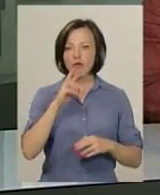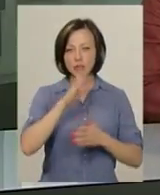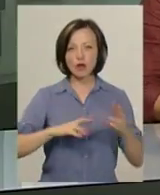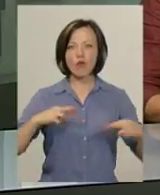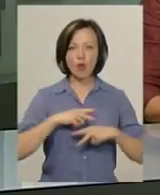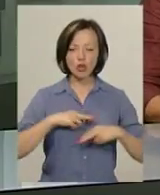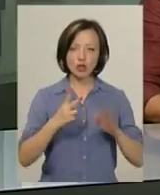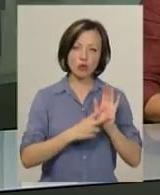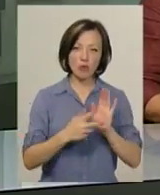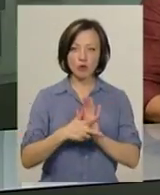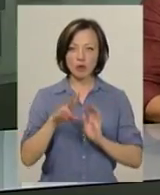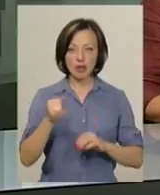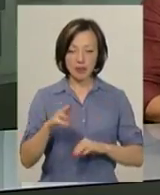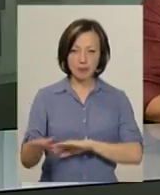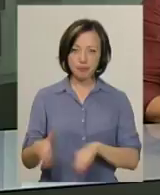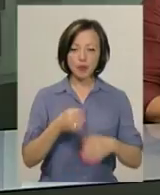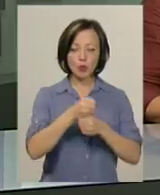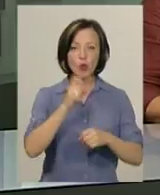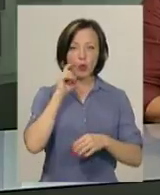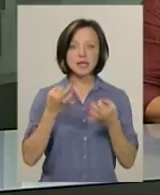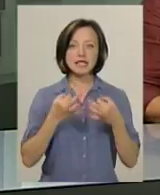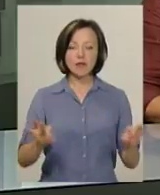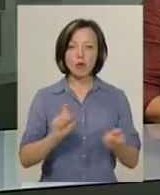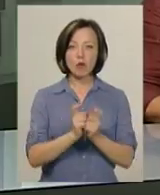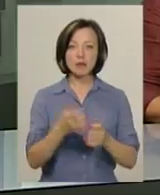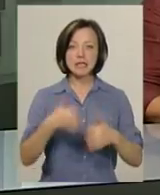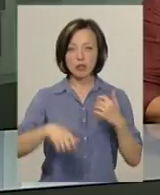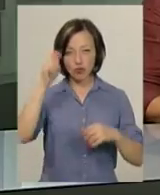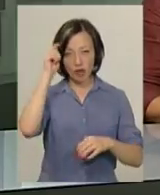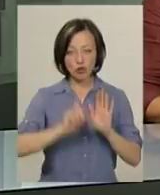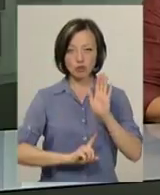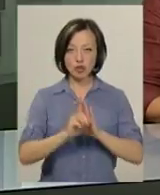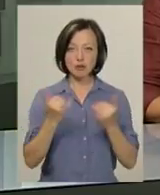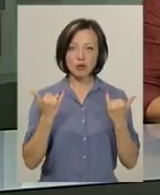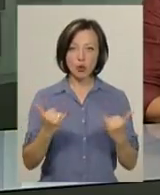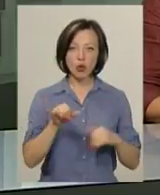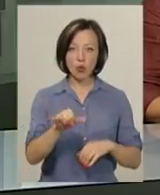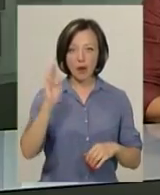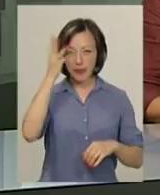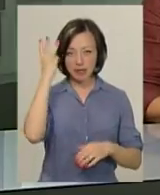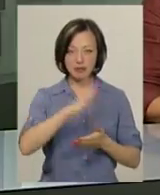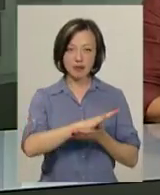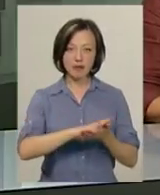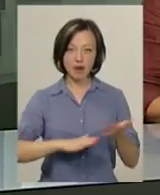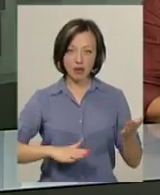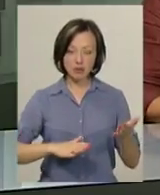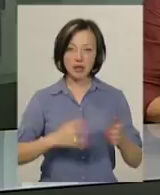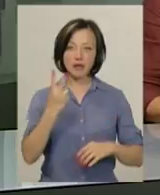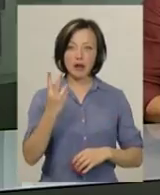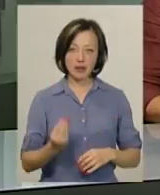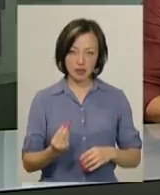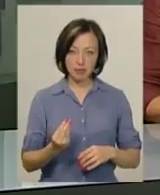7-8 липня. Кубок України з вільної боротьби серед чоловіків розпочався сьогодні у Хмельницькому. Триватиме він